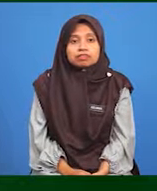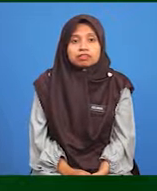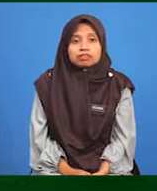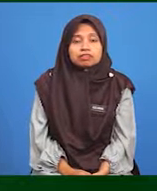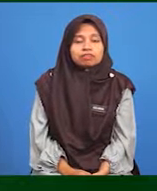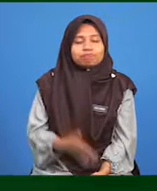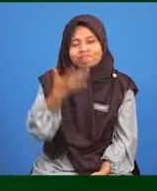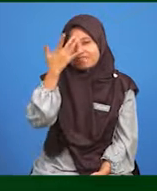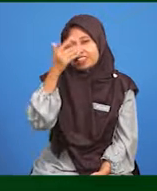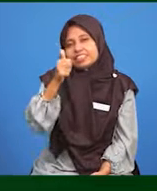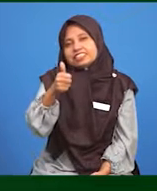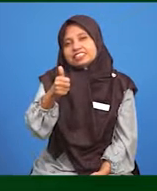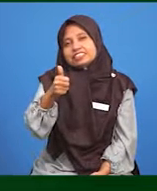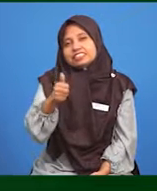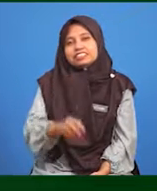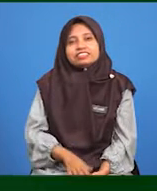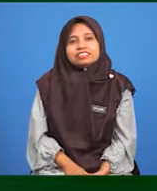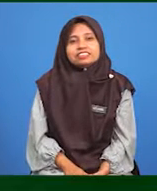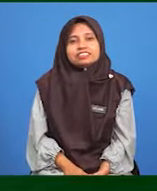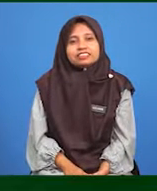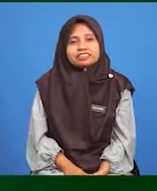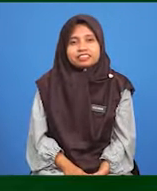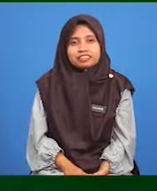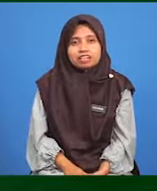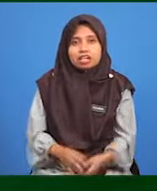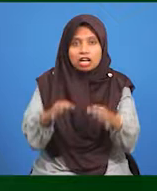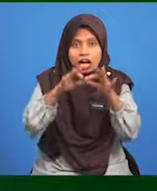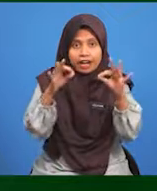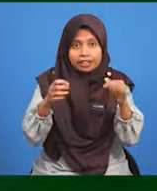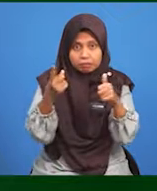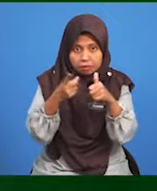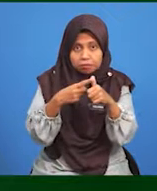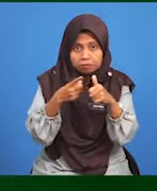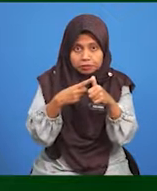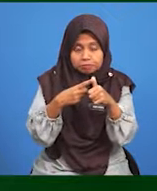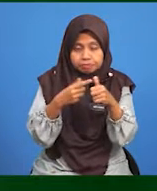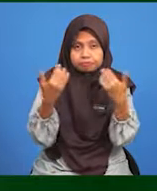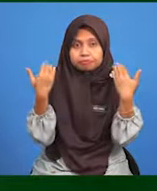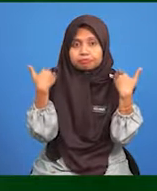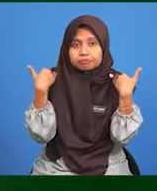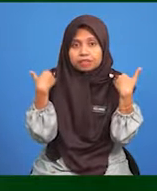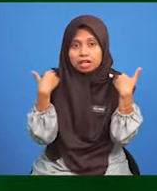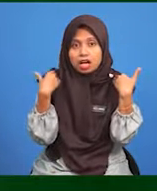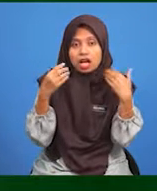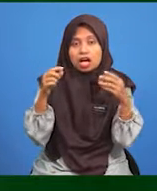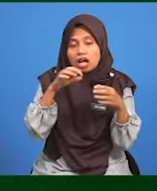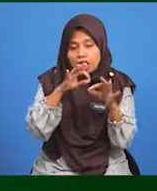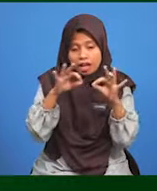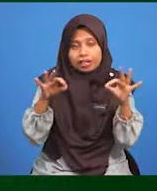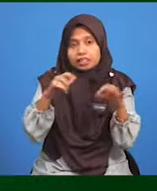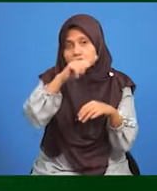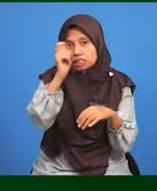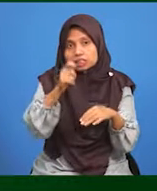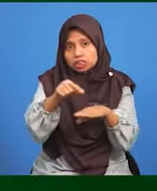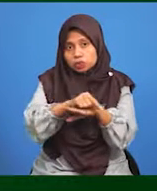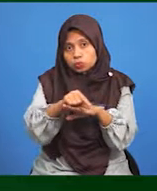cicak mulih mulih ta Hai ayam pertama merupakan ayat tanya menggunakan